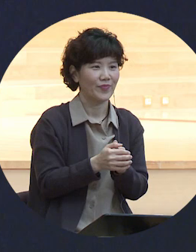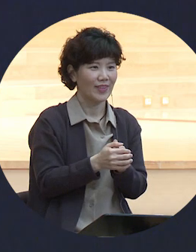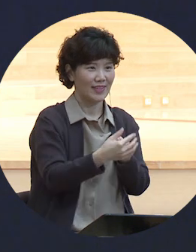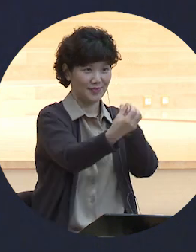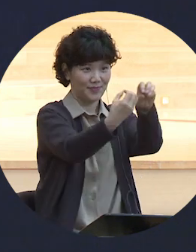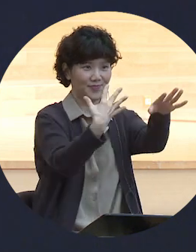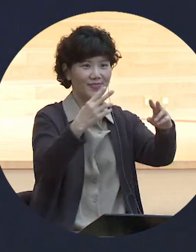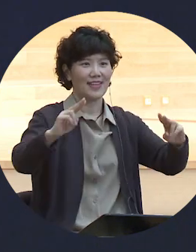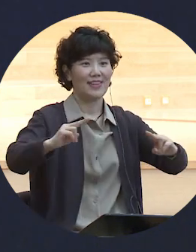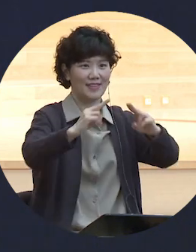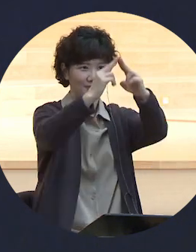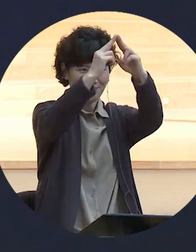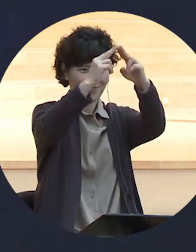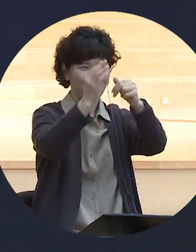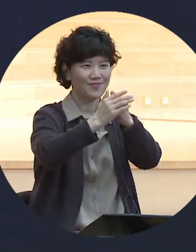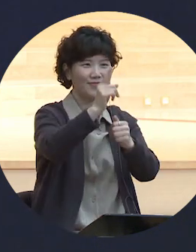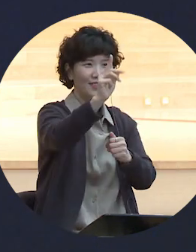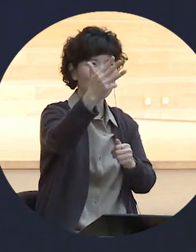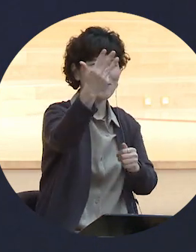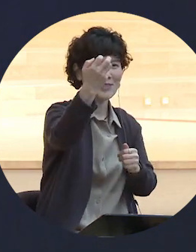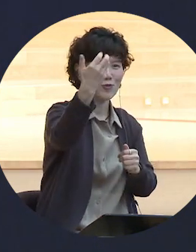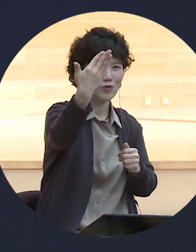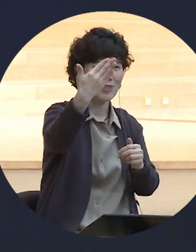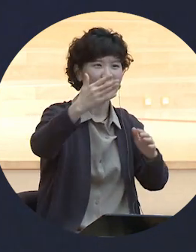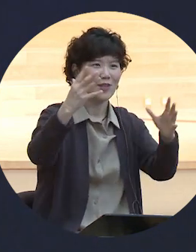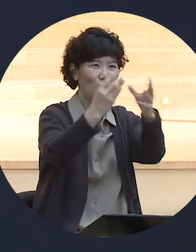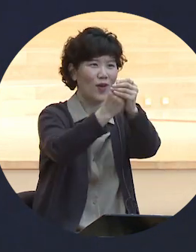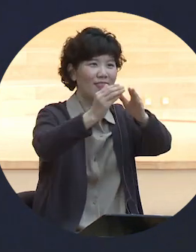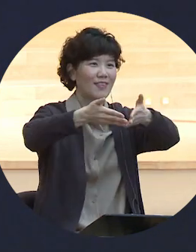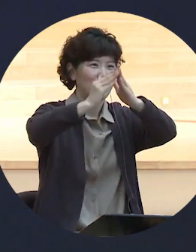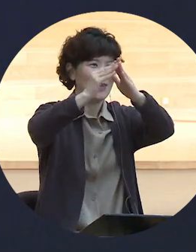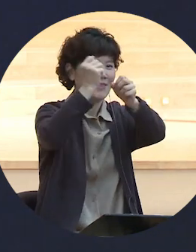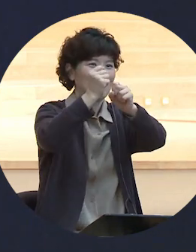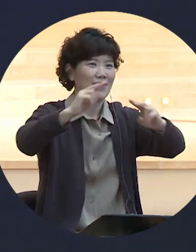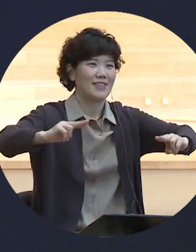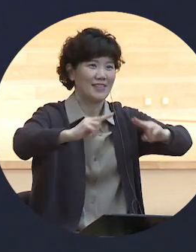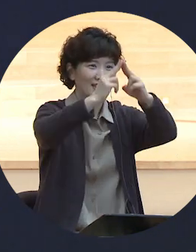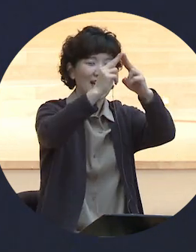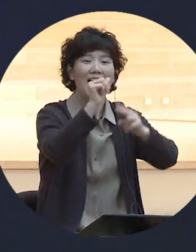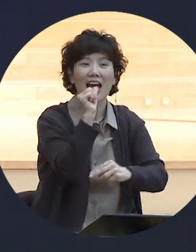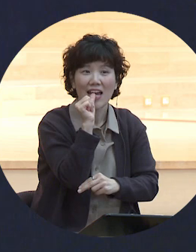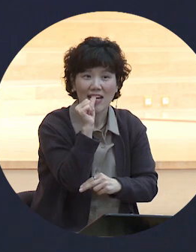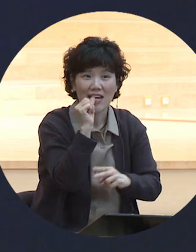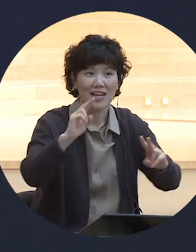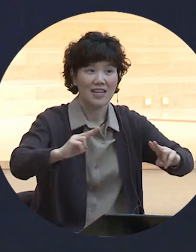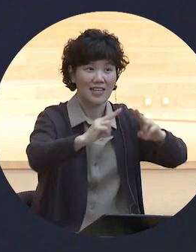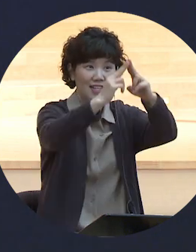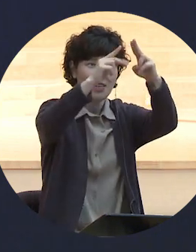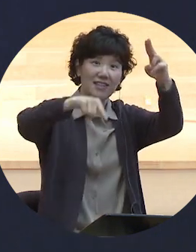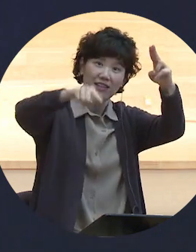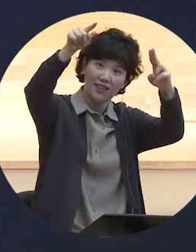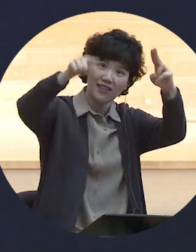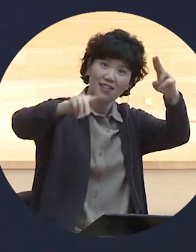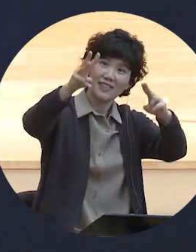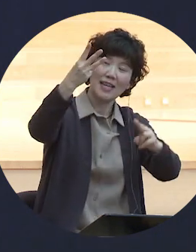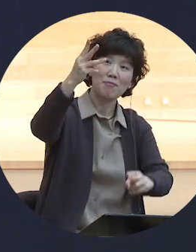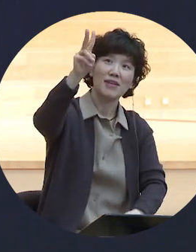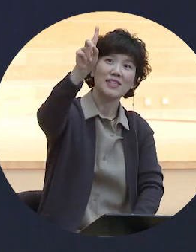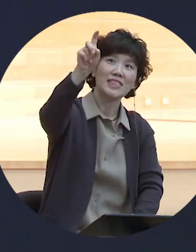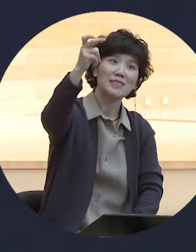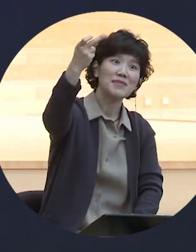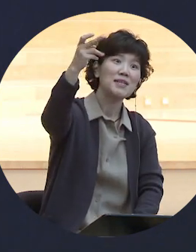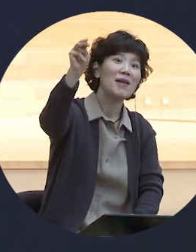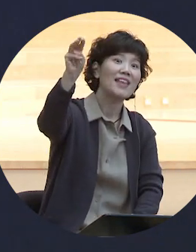해볼게요. 탑입니다. 1889년도에 완공된 탑입니다. 철제 탑인데 높이가 312m가